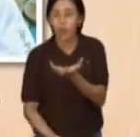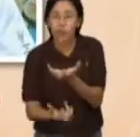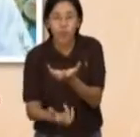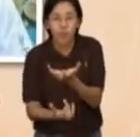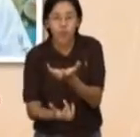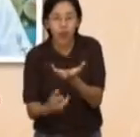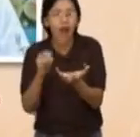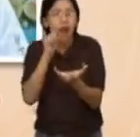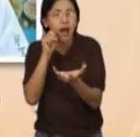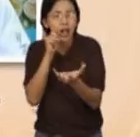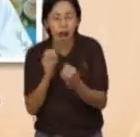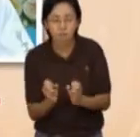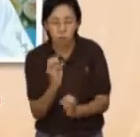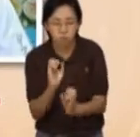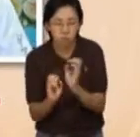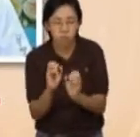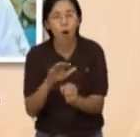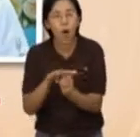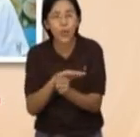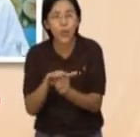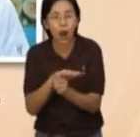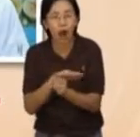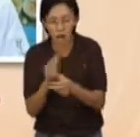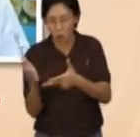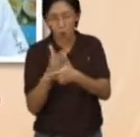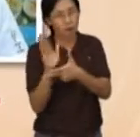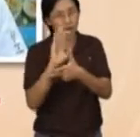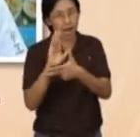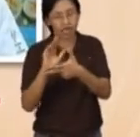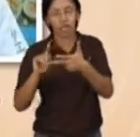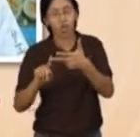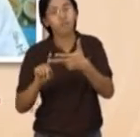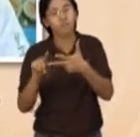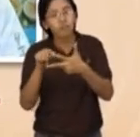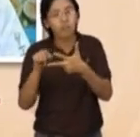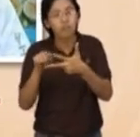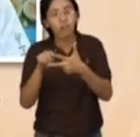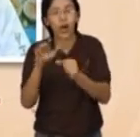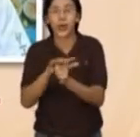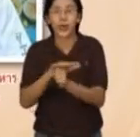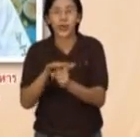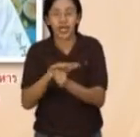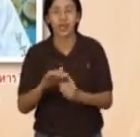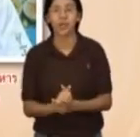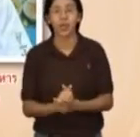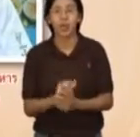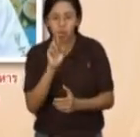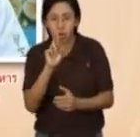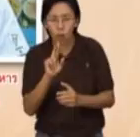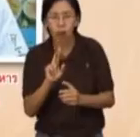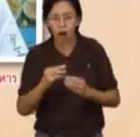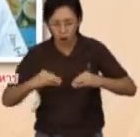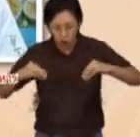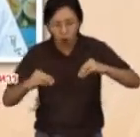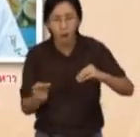ำที่เดือดมากก็ไม่ได้ต้องให้ได้อุณหภูมิพอดีนะครับแล้วเสร็จแล้วก็ต้องคอยดูด้วยนะฮะว่าลักษณะที่จะออกม